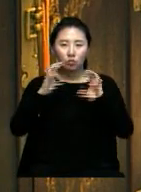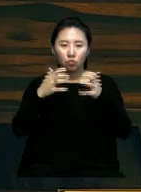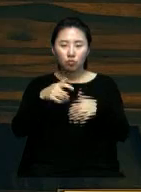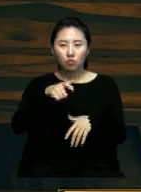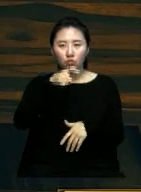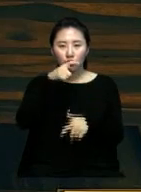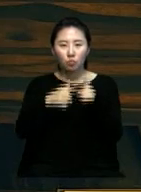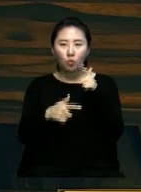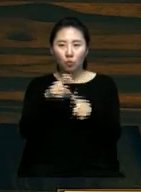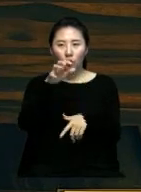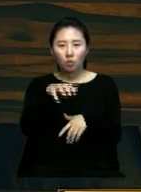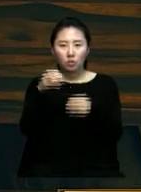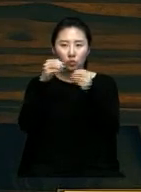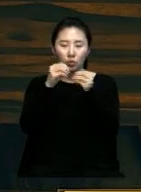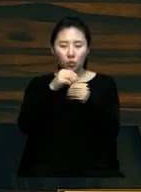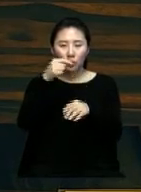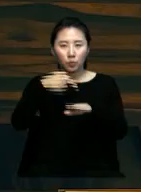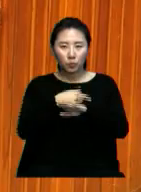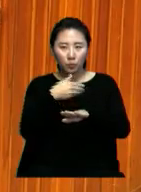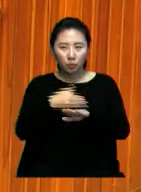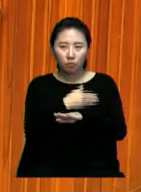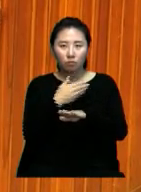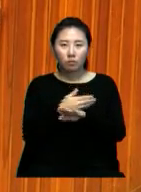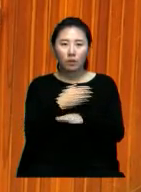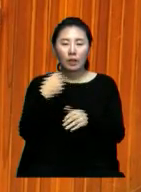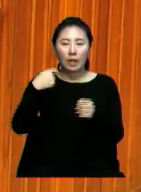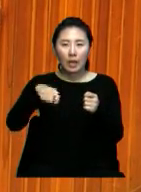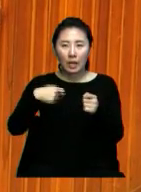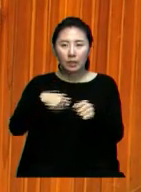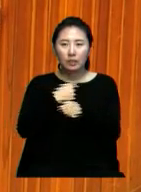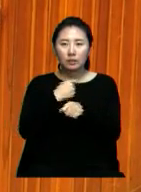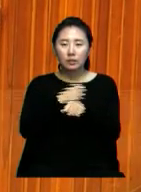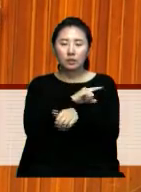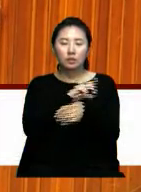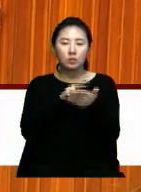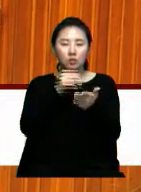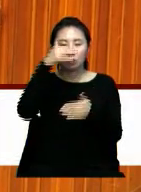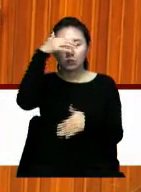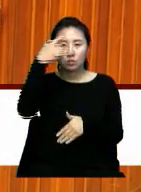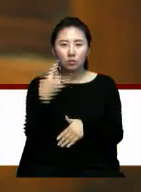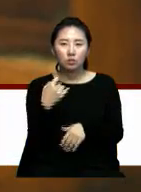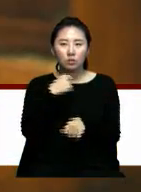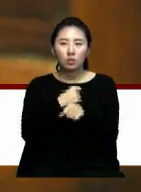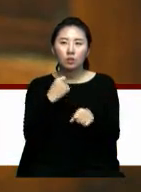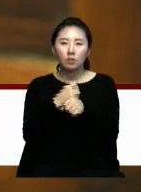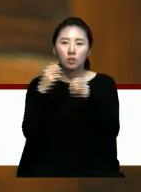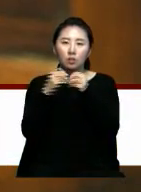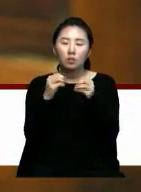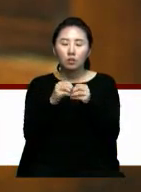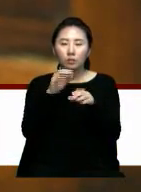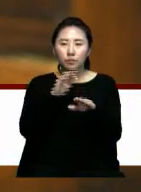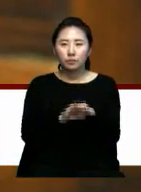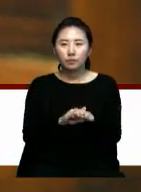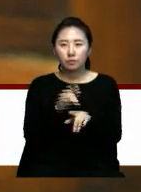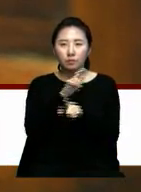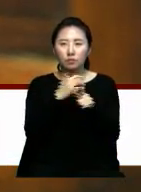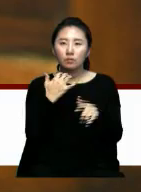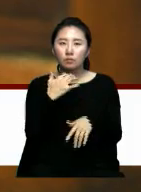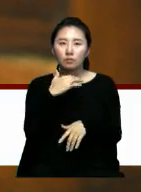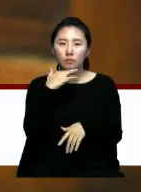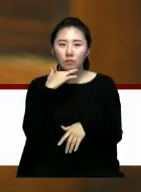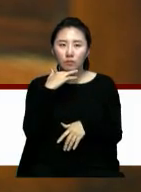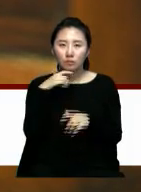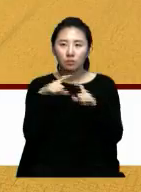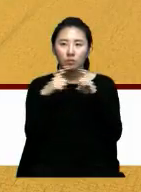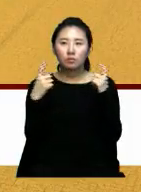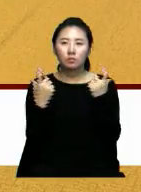국립수목원에서 전통 목가구와 현악기를 주제로 한 전시회가 열렸습니다. 국립수목원은 전시 작품에 담긴 나이테 정보를 분석한